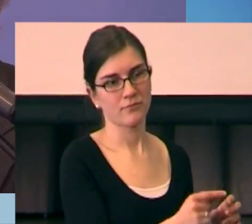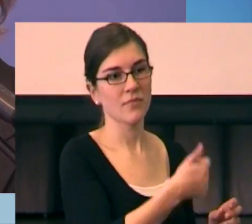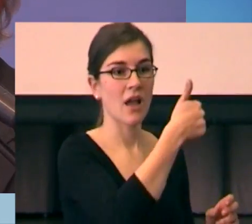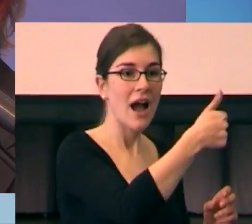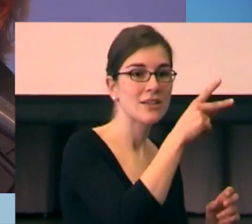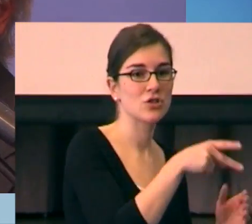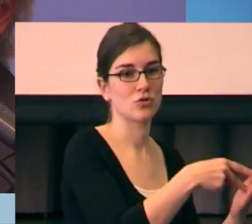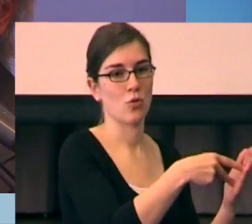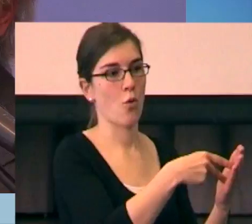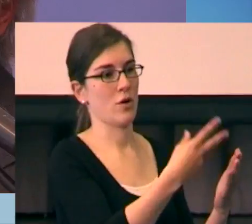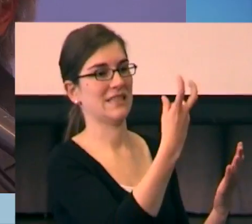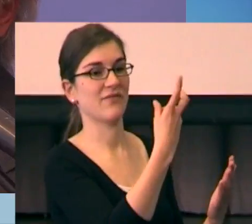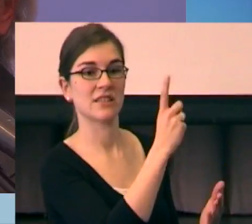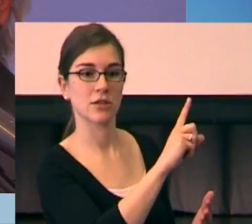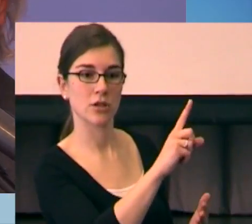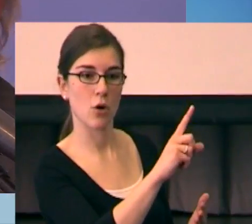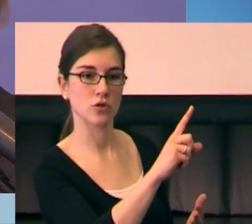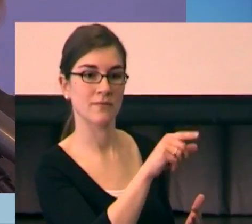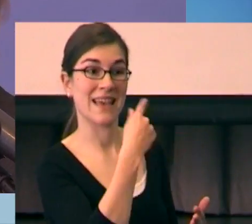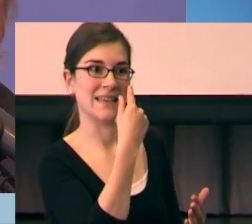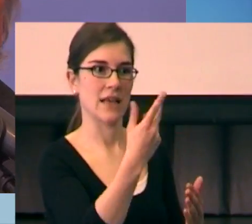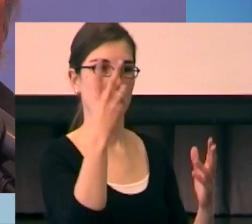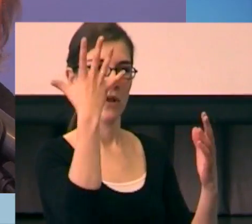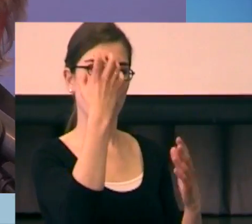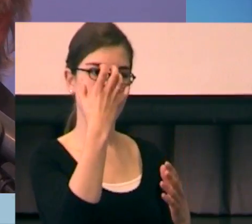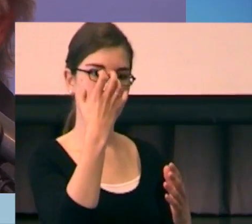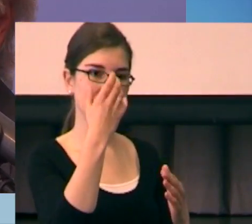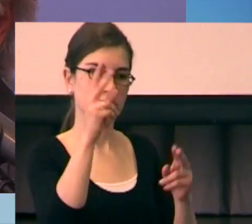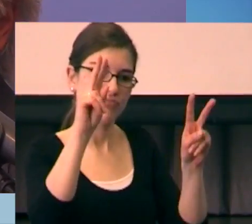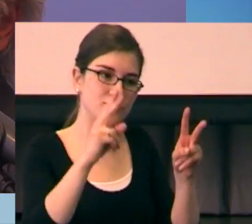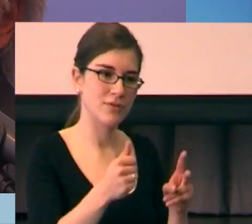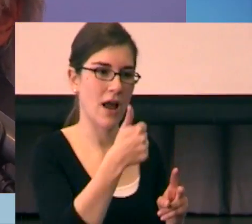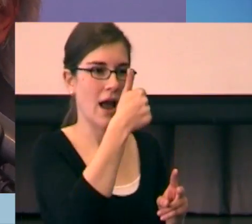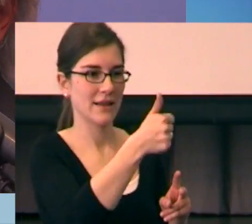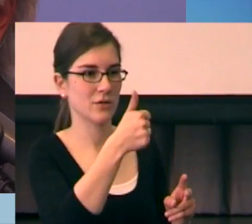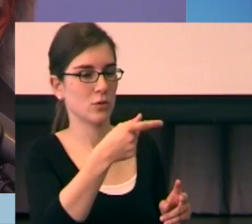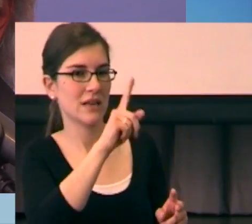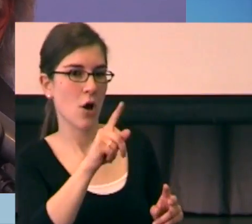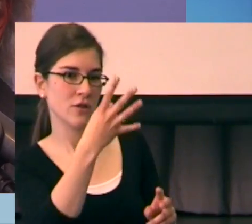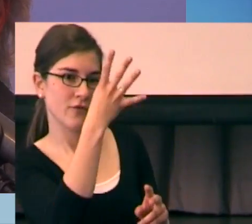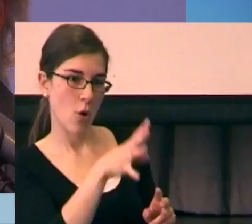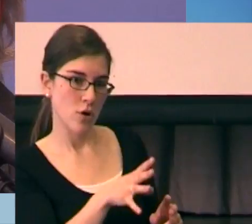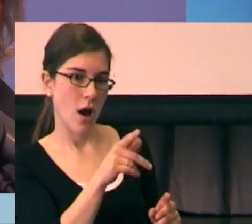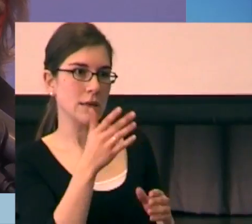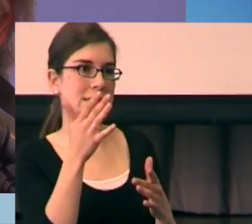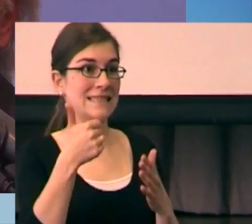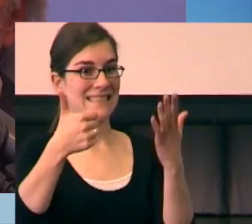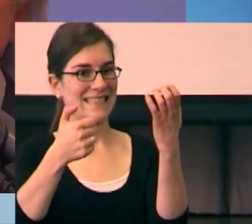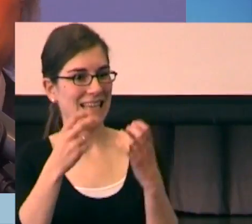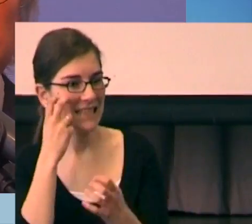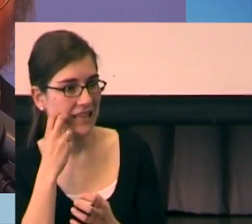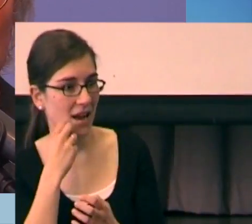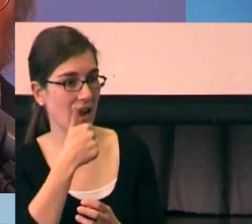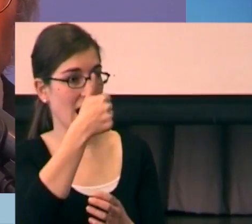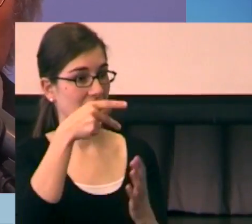.000. Wird der 50, reduziert sich das auf 1 zu 1.400. Bei den 60-Jährigen